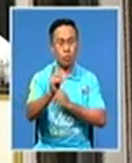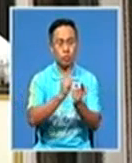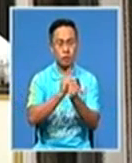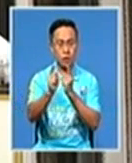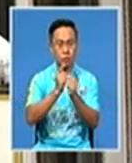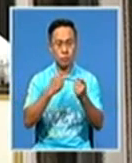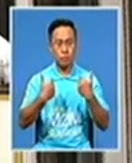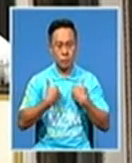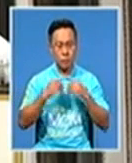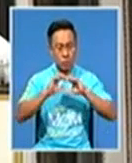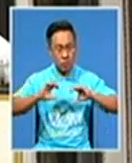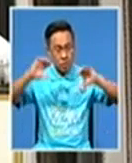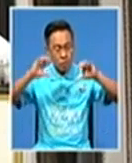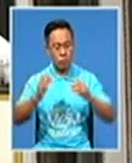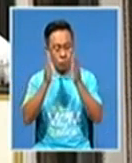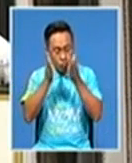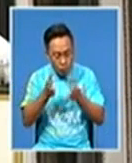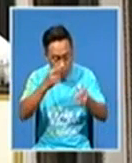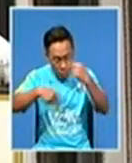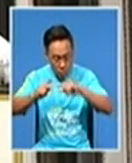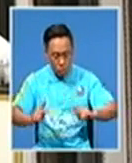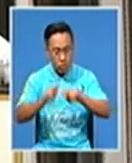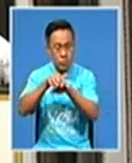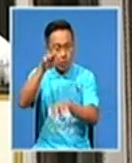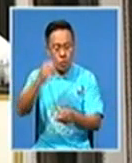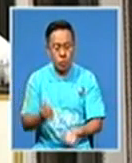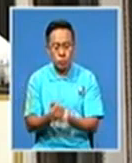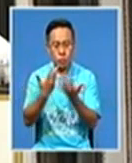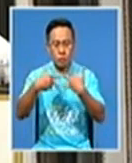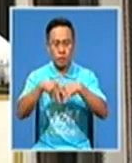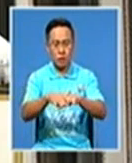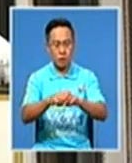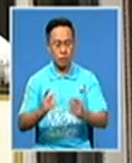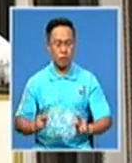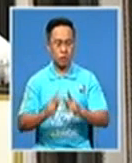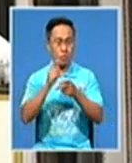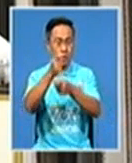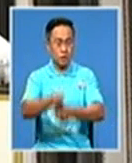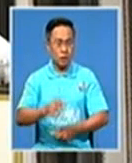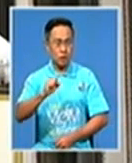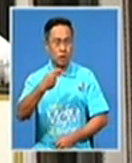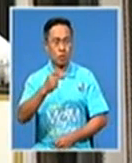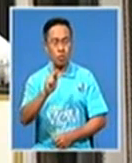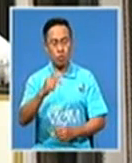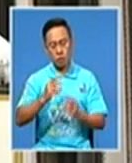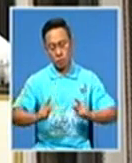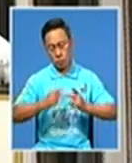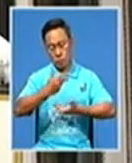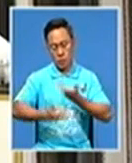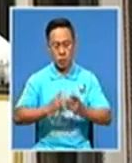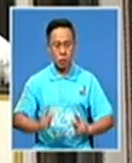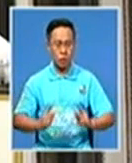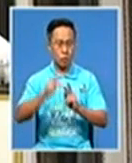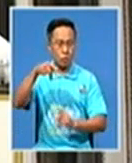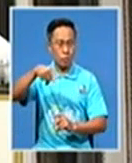มีหน่วยราชการมีฝ่ายปกครองกระทรวงมหาดไทยเป็นผู้เชื่อมประสานกับกระทรวงเกษตรและสหกรณ์กระทรวงพาณิชย์กระทรวงพัฒนาสังค